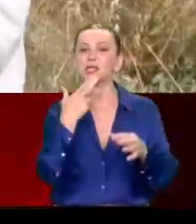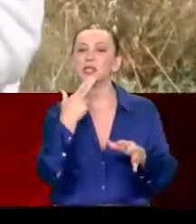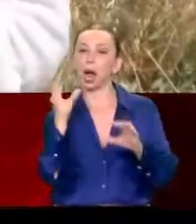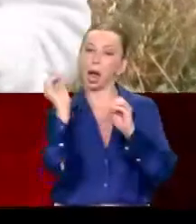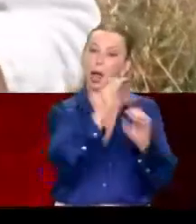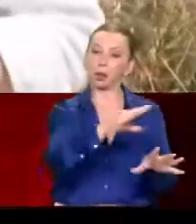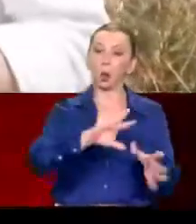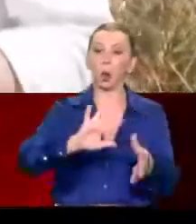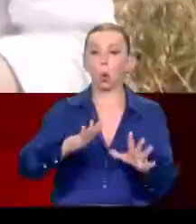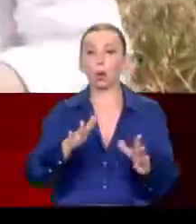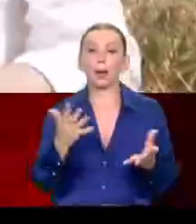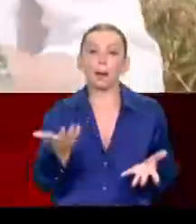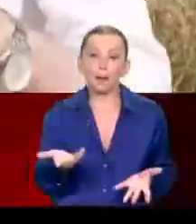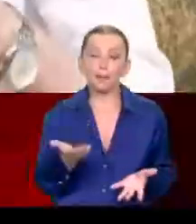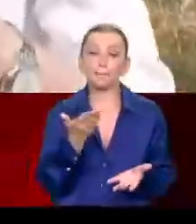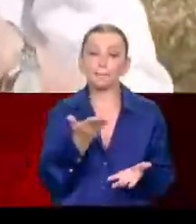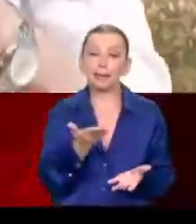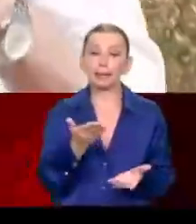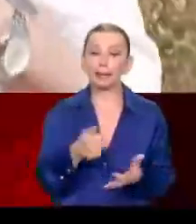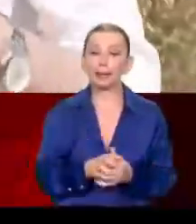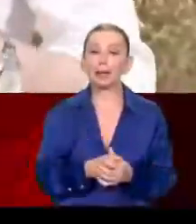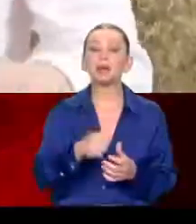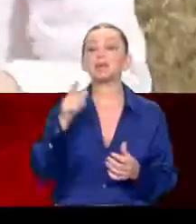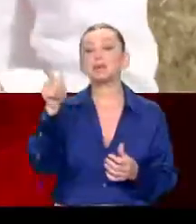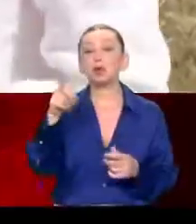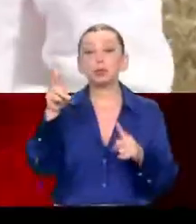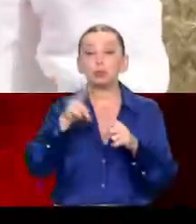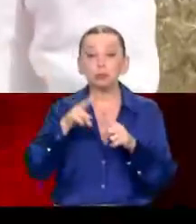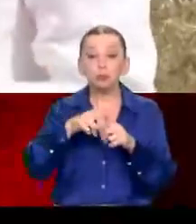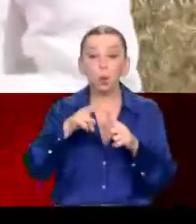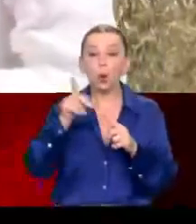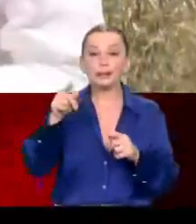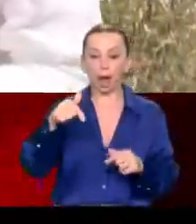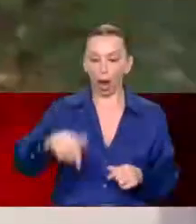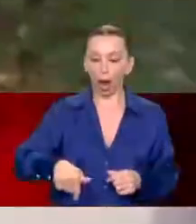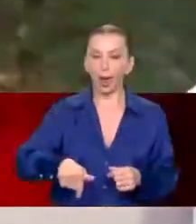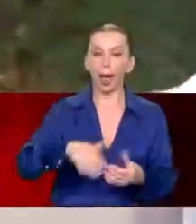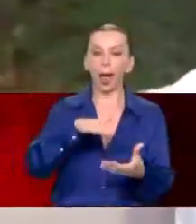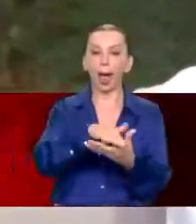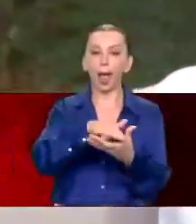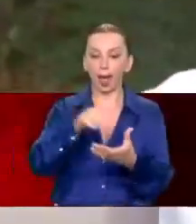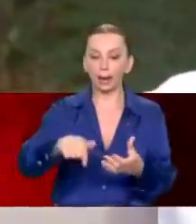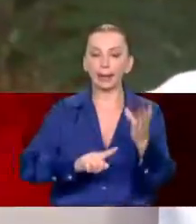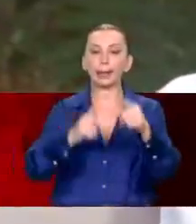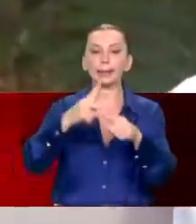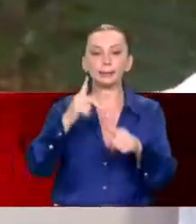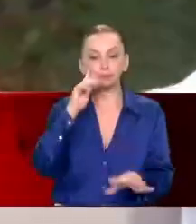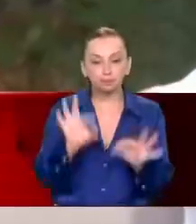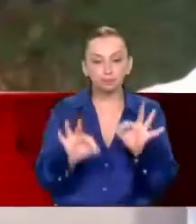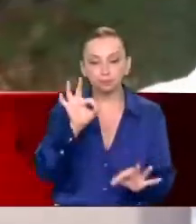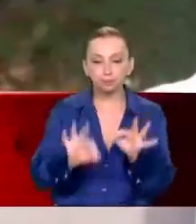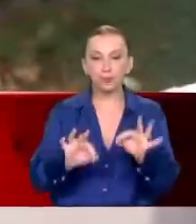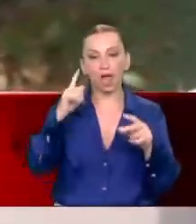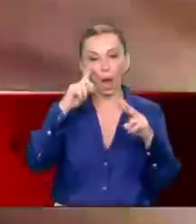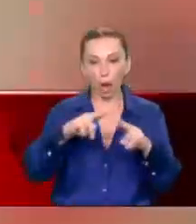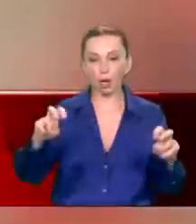ağaçlık alanda genç kız haricinde başka birileri daha var mıydı diye ayak izlerini kontrol etti. Burada kameralar var. Kameralardan zaten